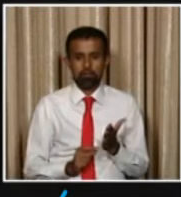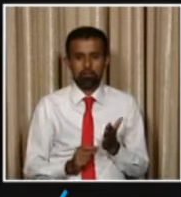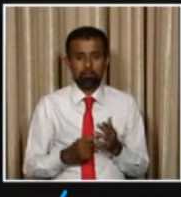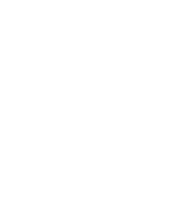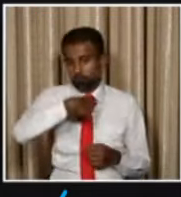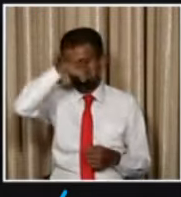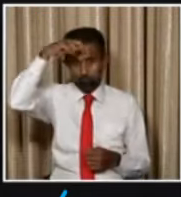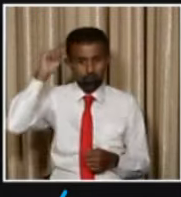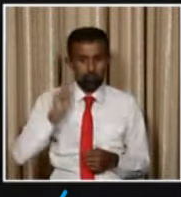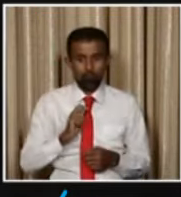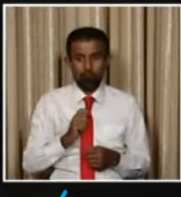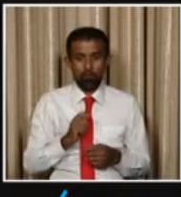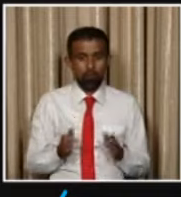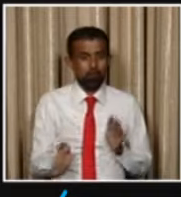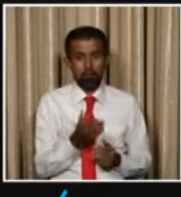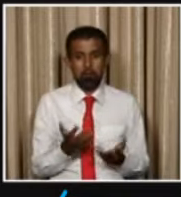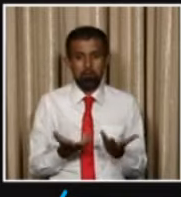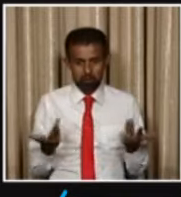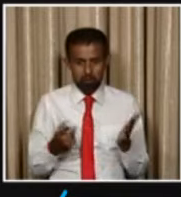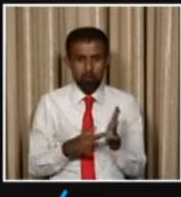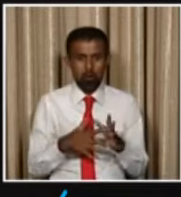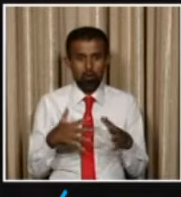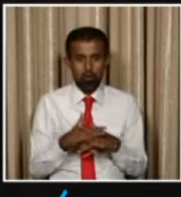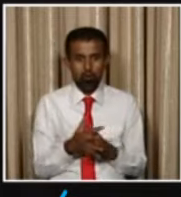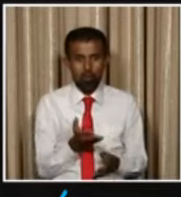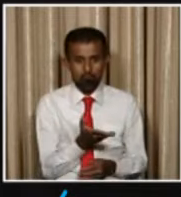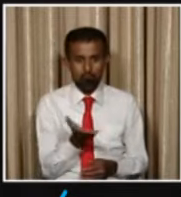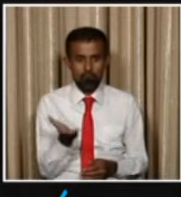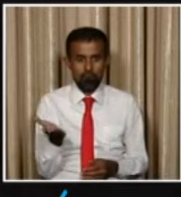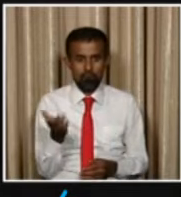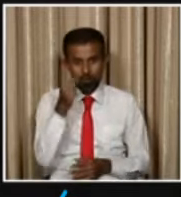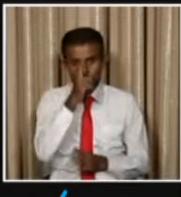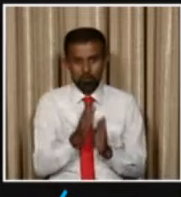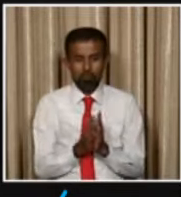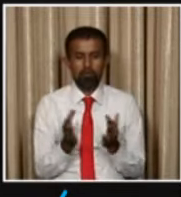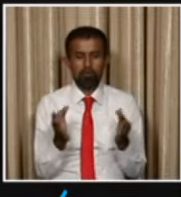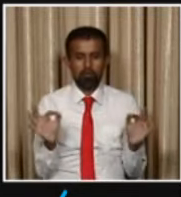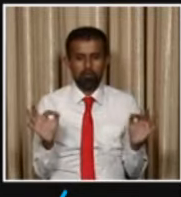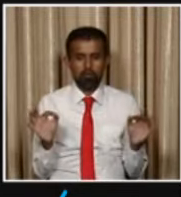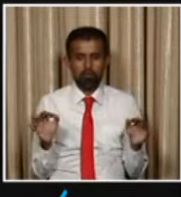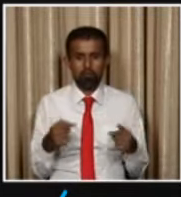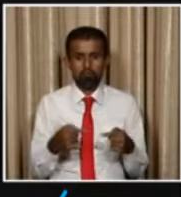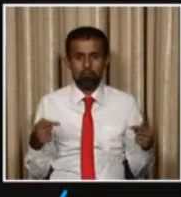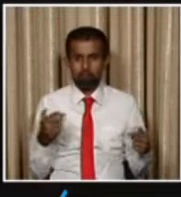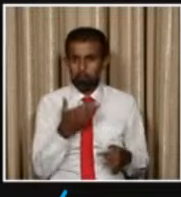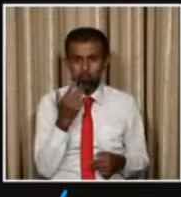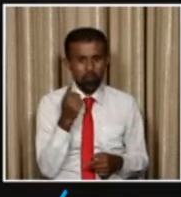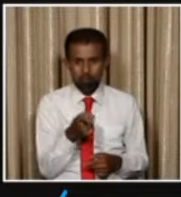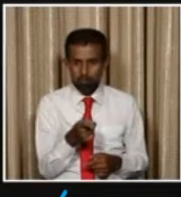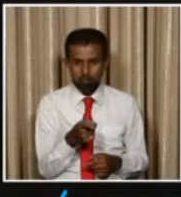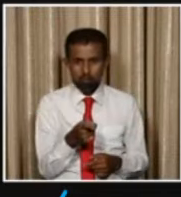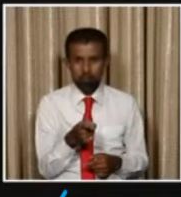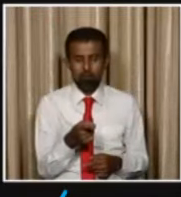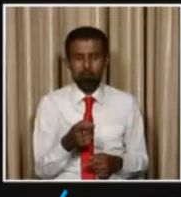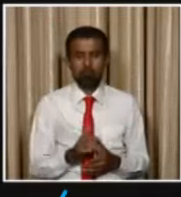அவர்களுடைய மத சுதந்திரத்தை பின்பற்ற முடியாது என்று சட்டம் எதுவும் இருந்ததா? இல்லை என்றால் இந்த அரசியலமைப்பு சட்டத்தை தாண்டிய ஒரு உயர்ந்த